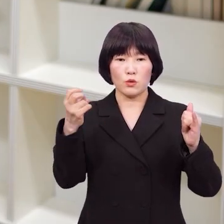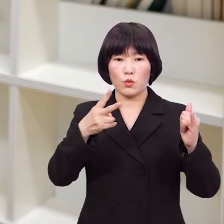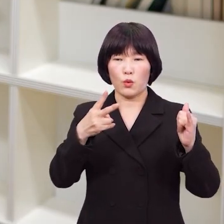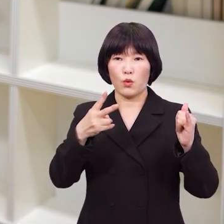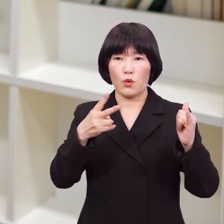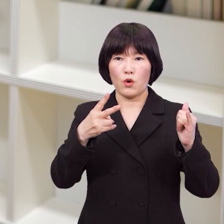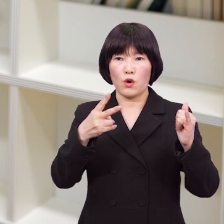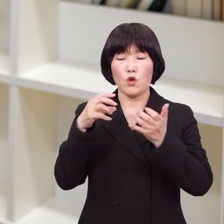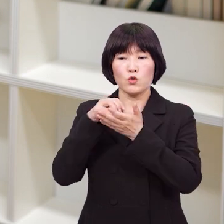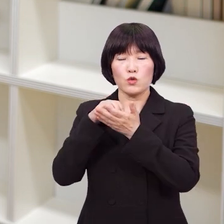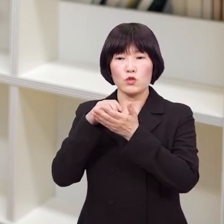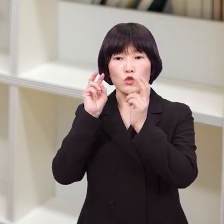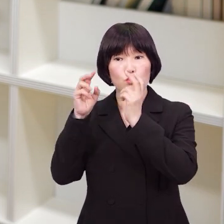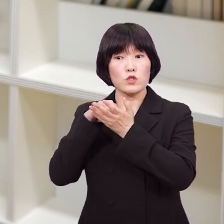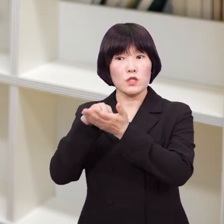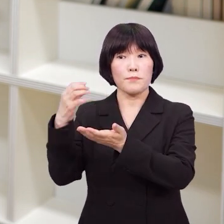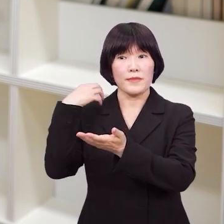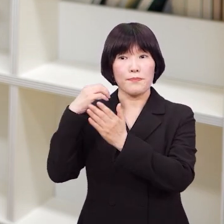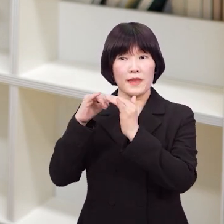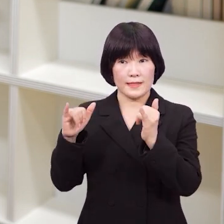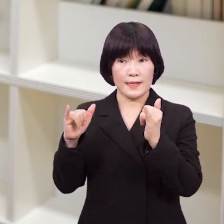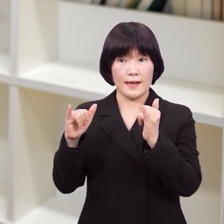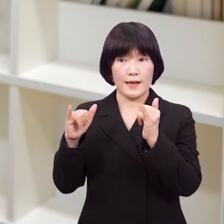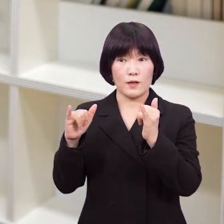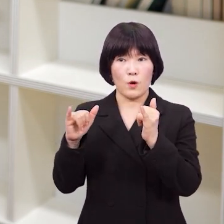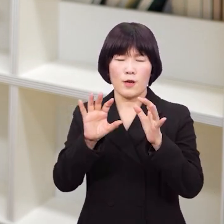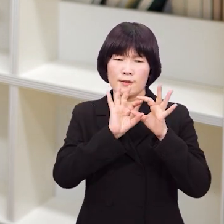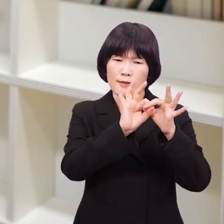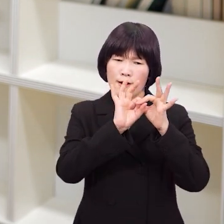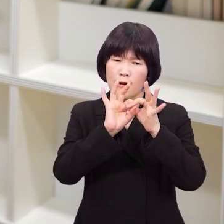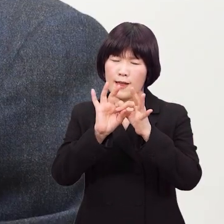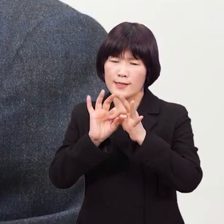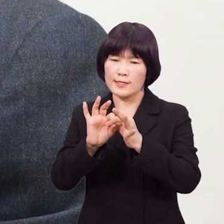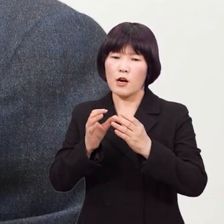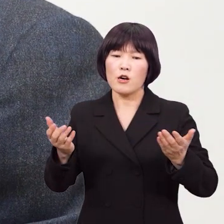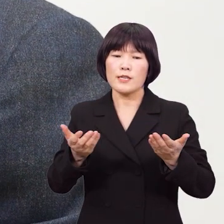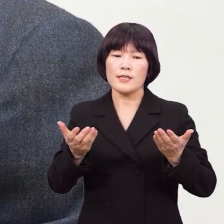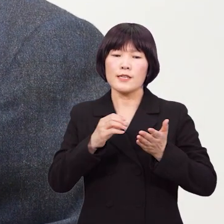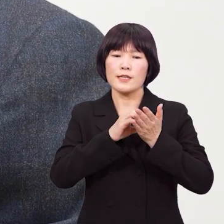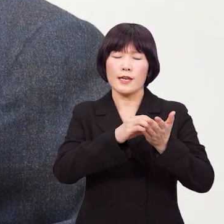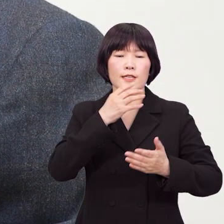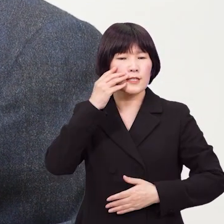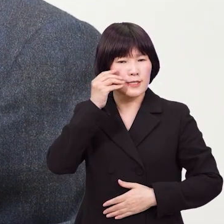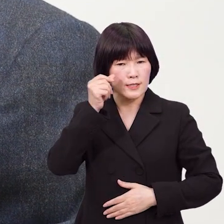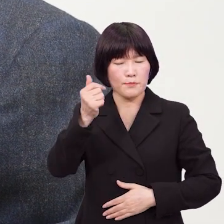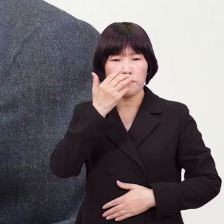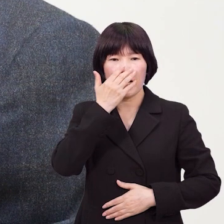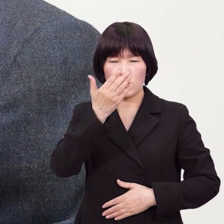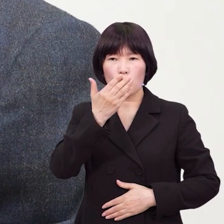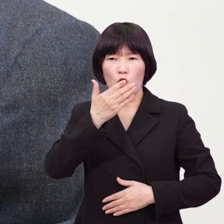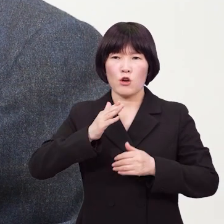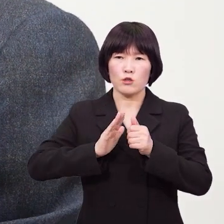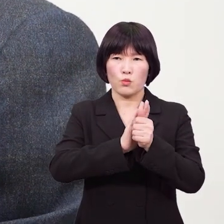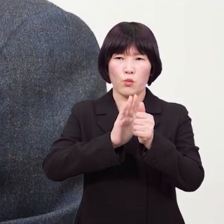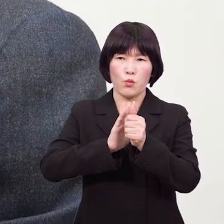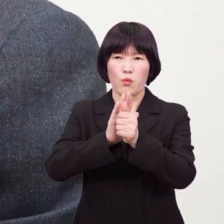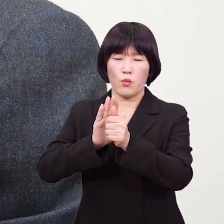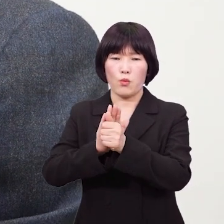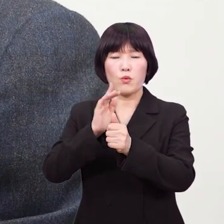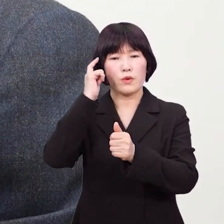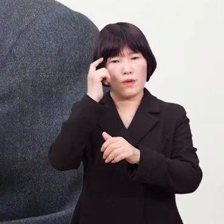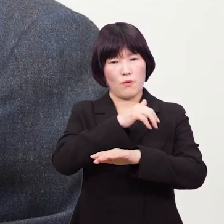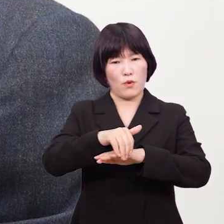담당자에 의해서 지속적으로 직업 적응을 할 수 있도록 꾸준한 적응 지원을 도울 예정입니다.